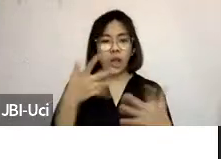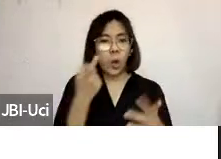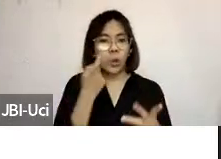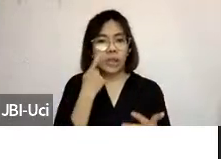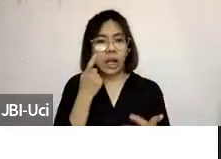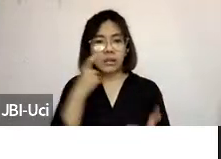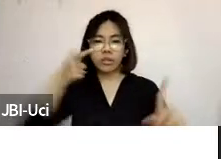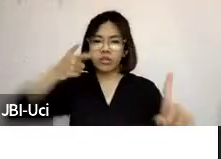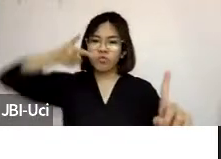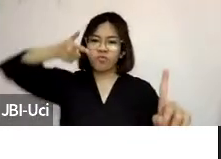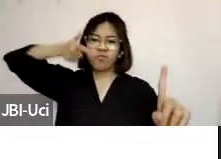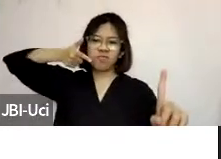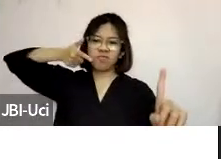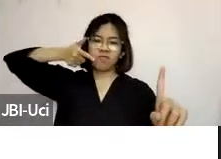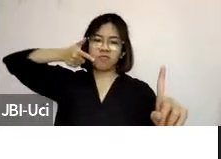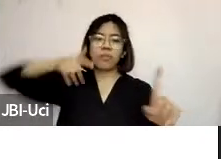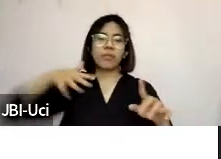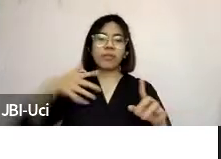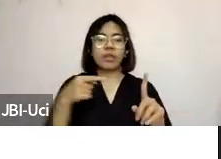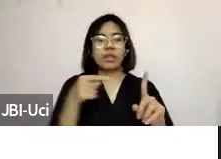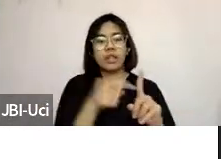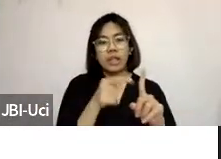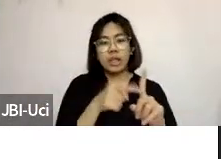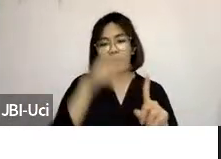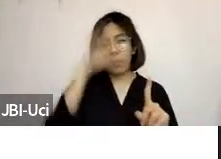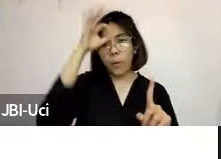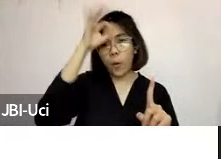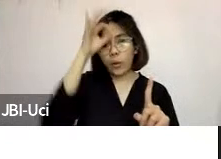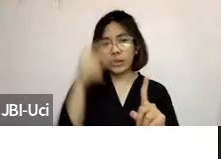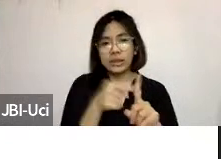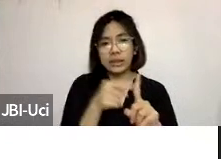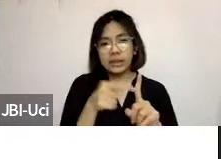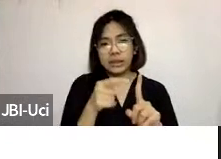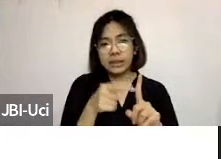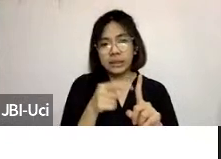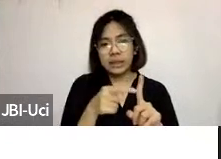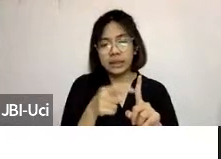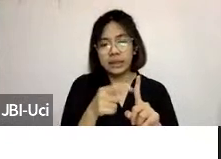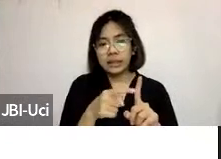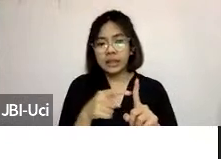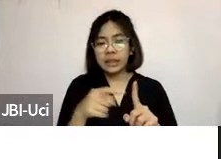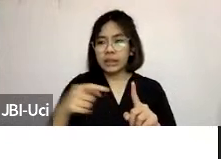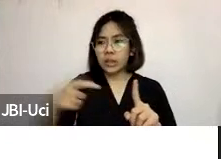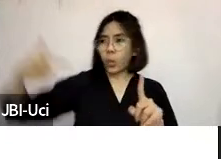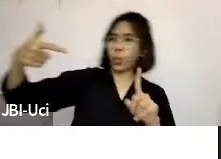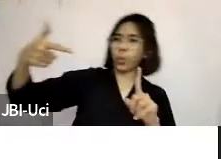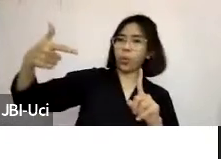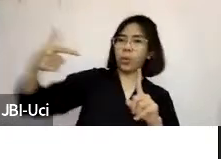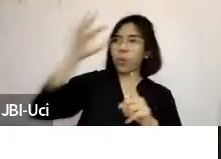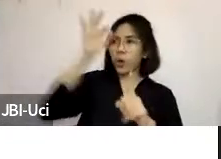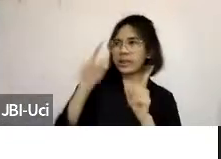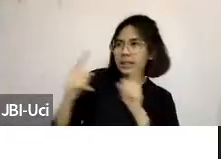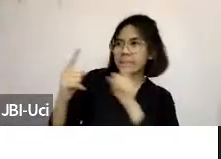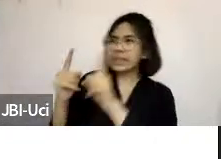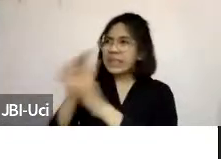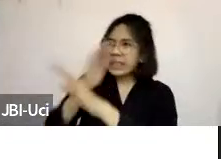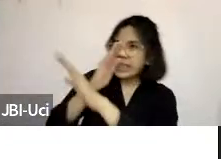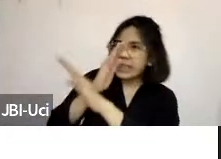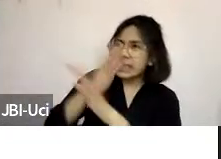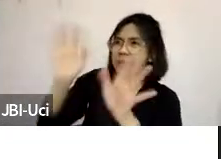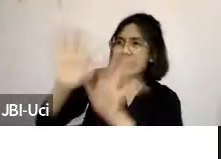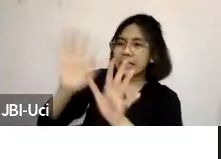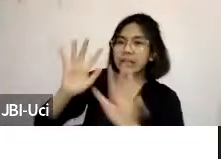jadi dari beberapa polisi rada satu polisi yang mencegah Kris dan Kris menodongkan pistol ke